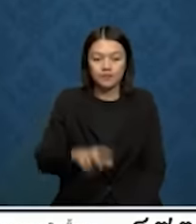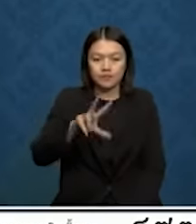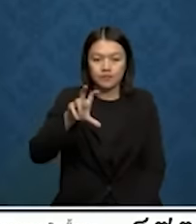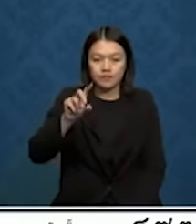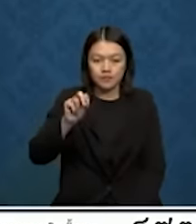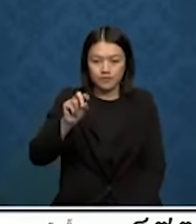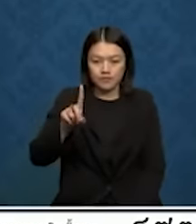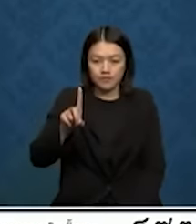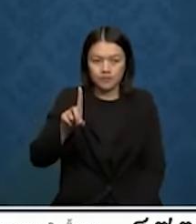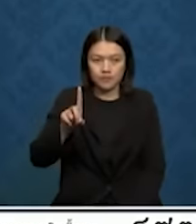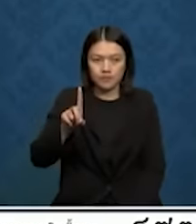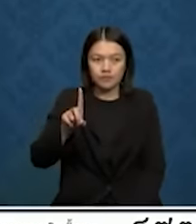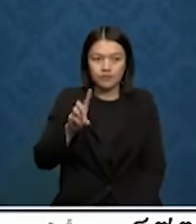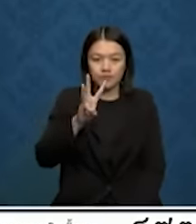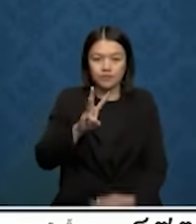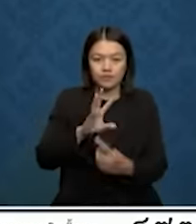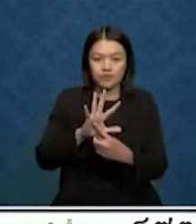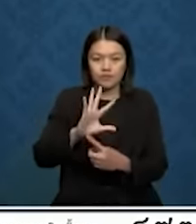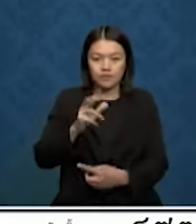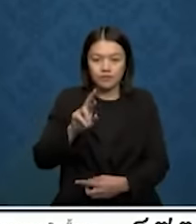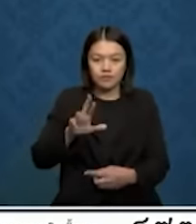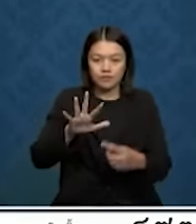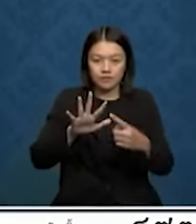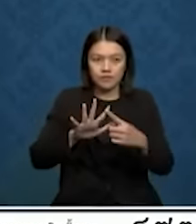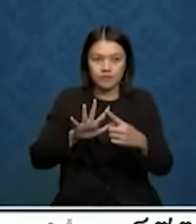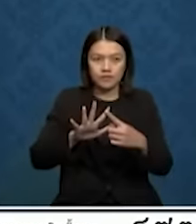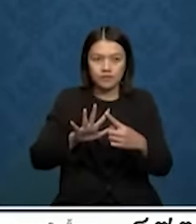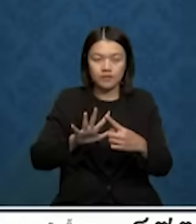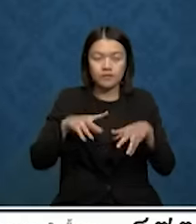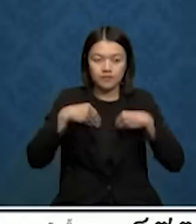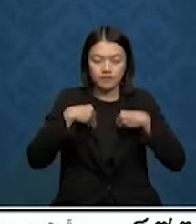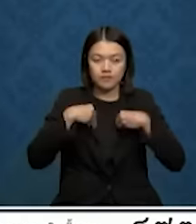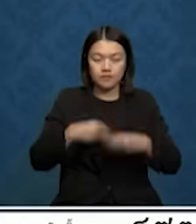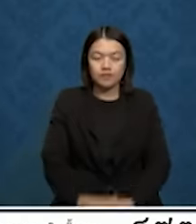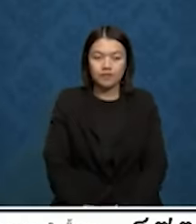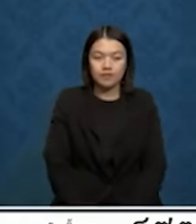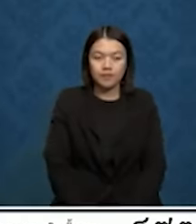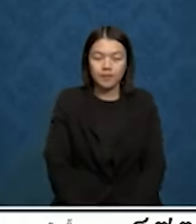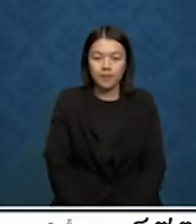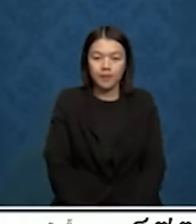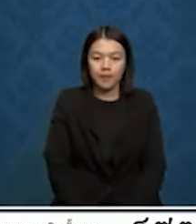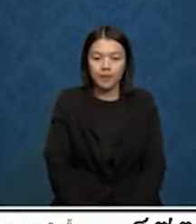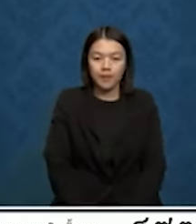331นายวัชระยาวหสัน เห็นชอบครับ